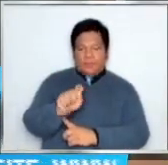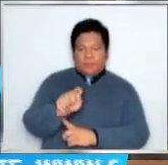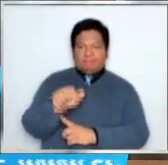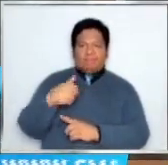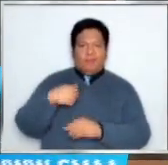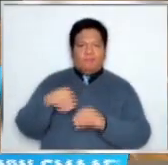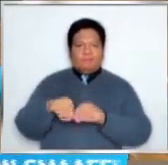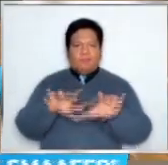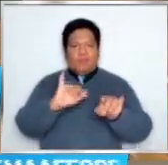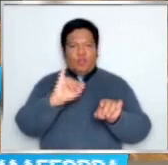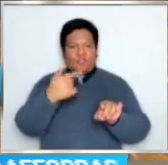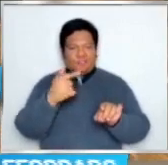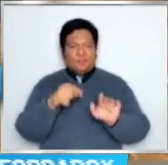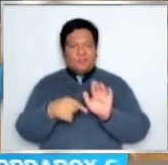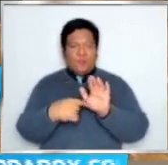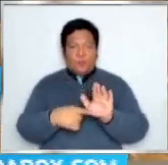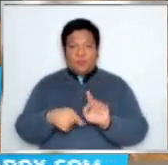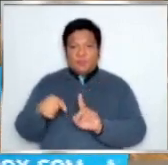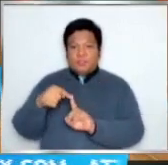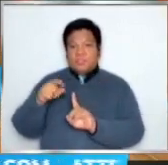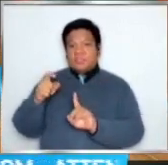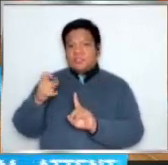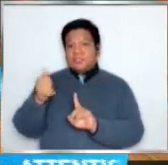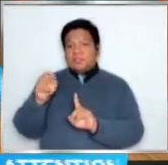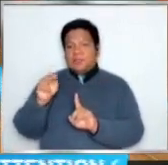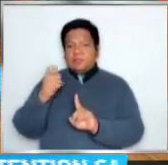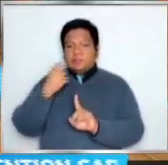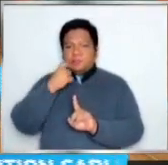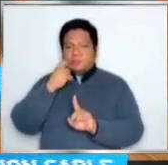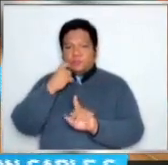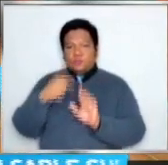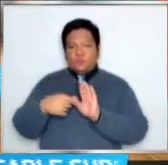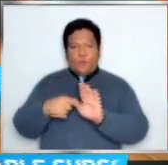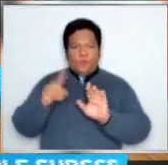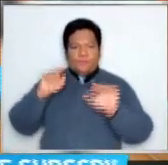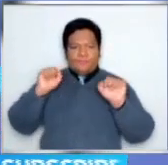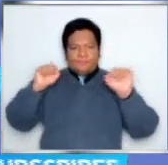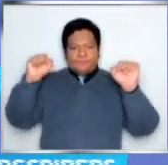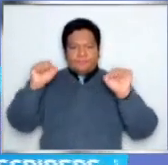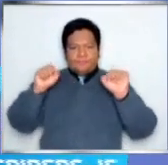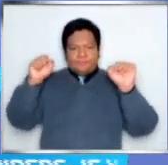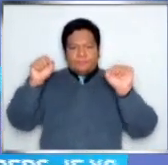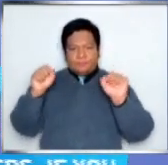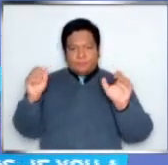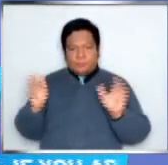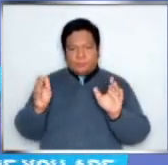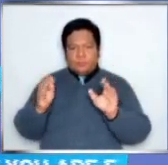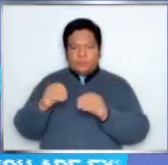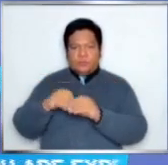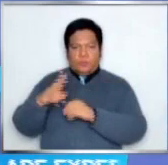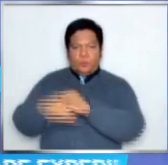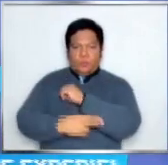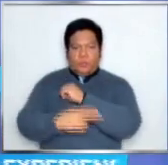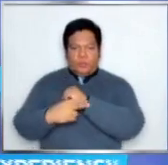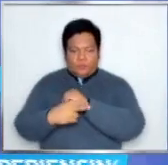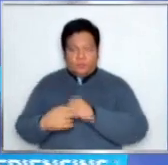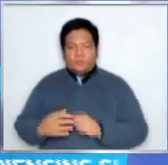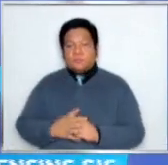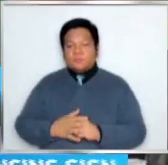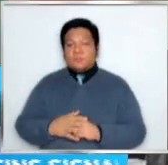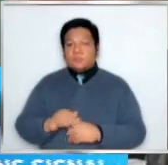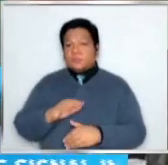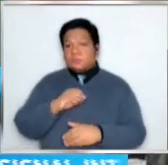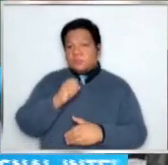ipinasilip din ni Cian ang kanyang mini gym sa balcony ng tinutuluyang hotel. Ilan pa sa mga makakasama nila sa